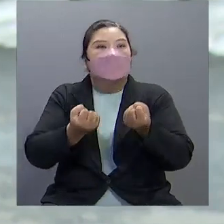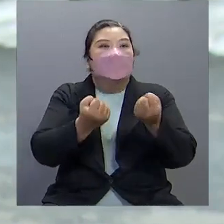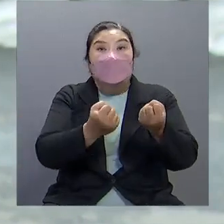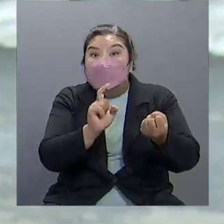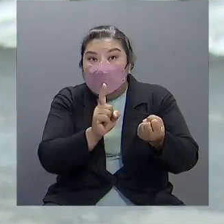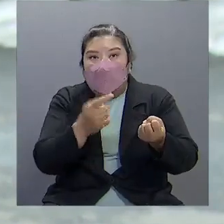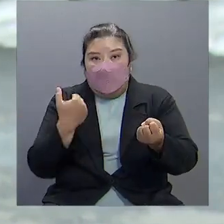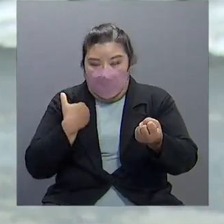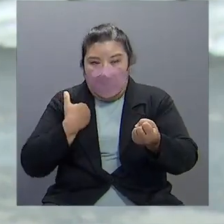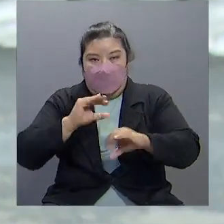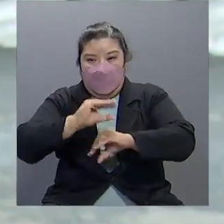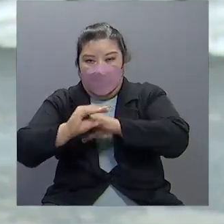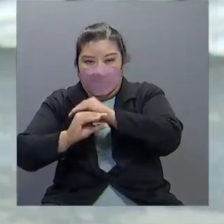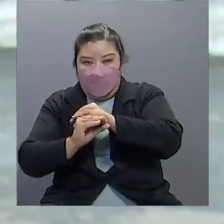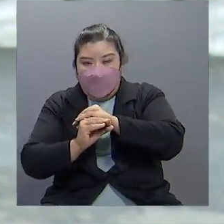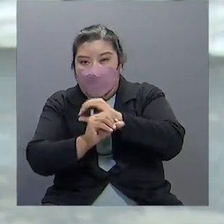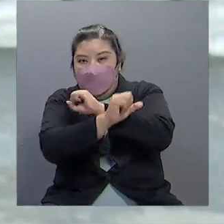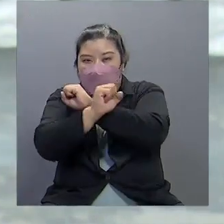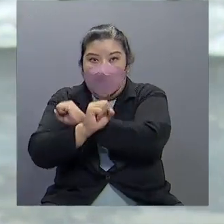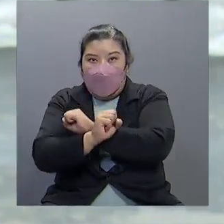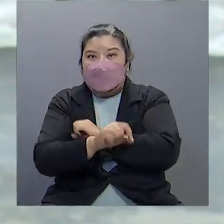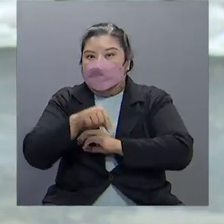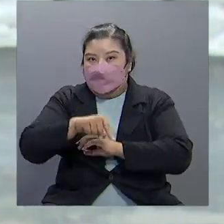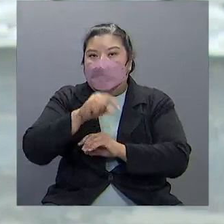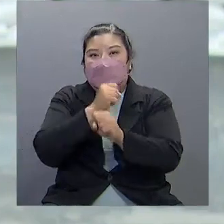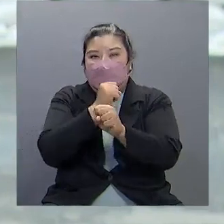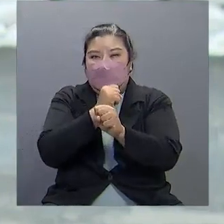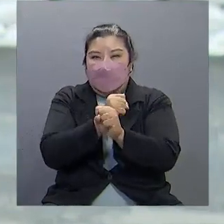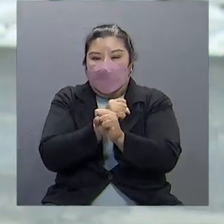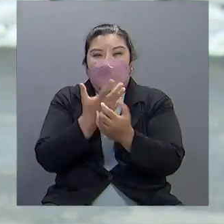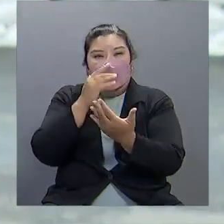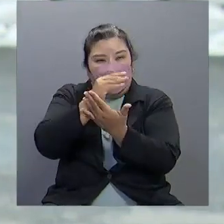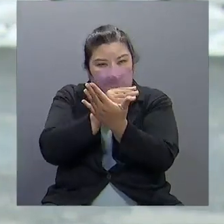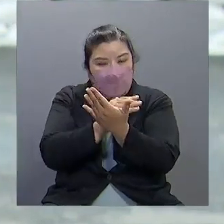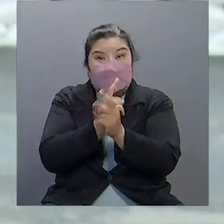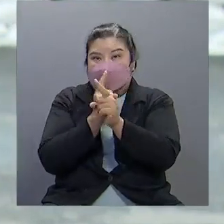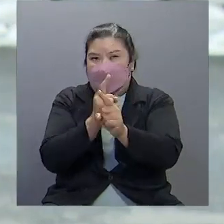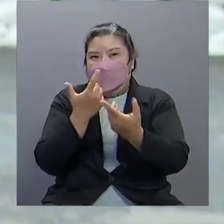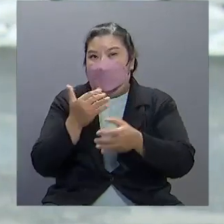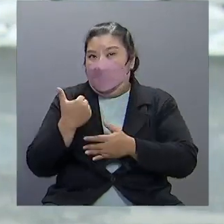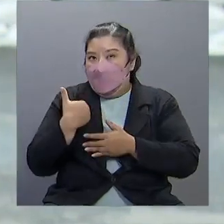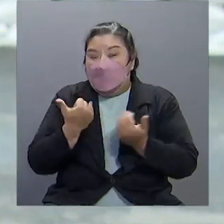นี่เป็นแผนงานที่กรุงเทพมหานครวางแผนกันมาล่วงหน้าแล้วนะคะแล้วก็ยังคงเดินหน้าต่อเนื่องด้วยเช่นเดียวกันค่ะ